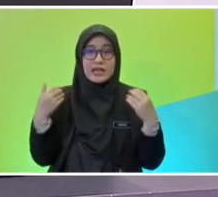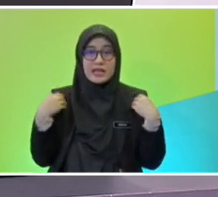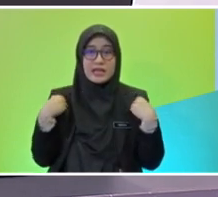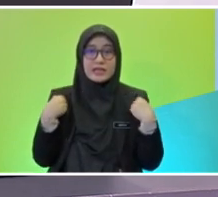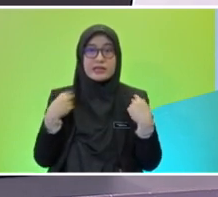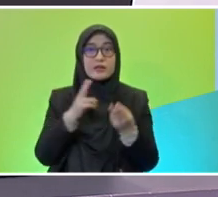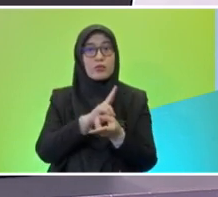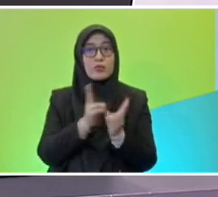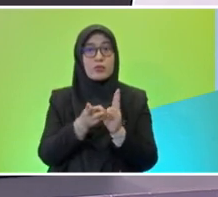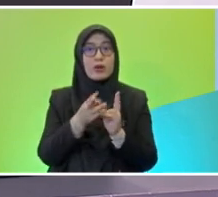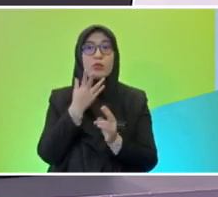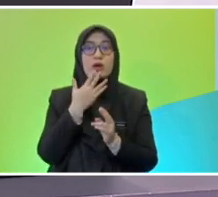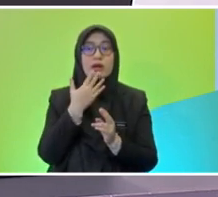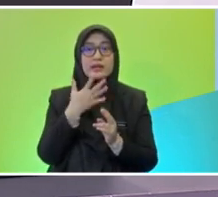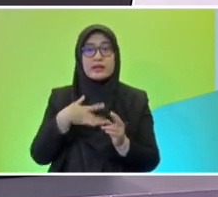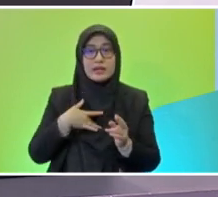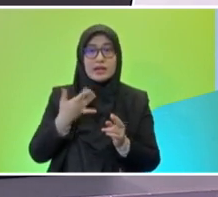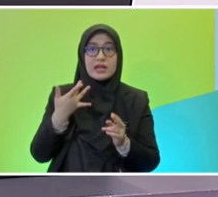rasa dan juga